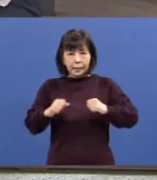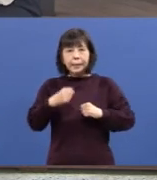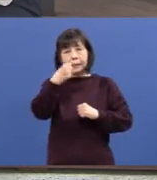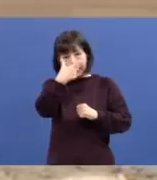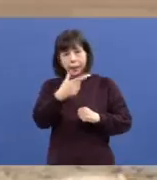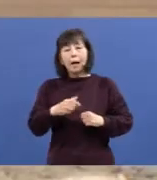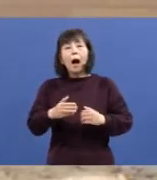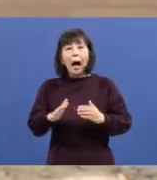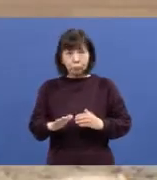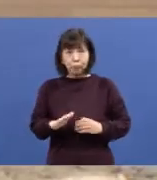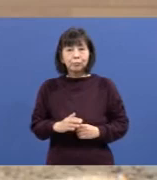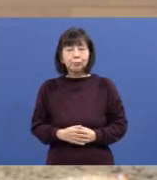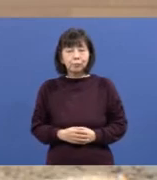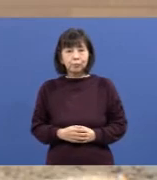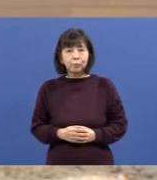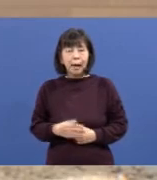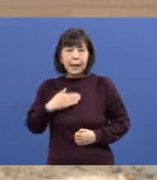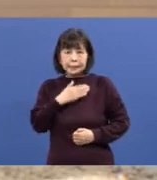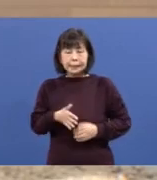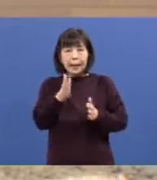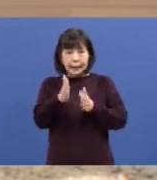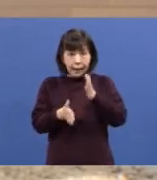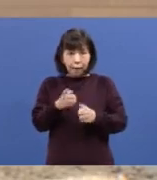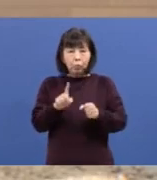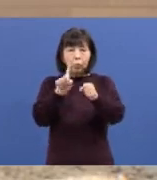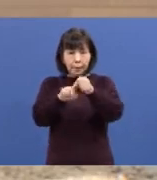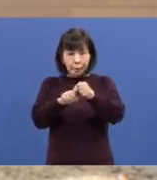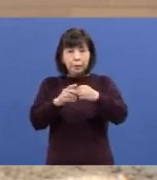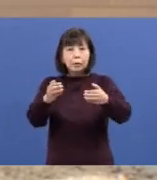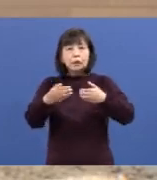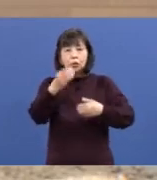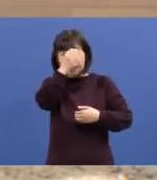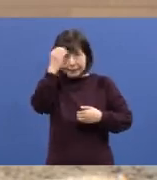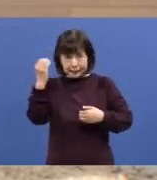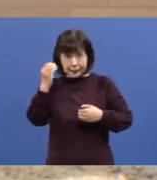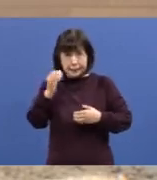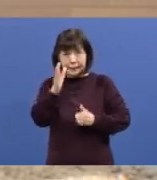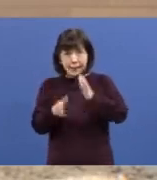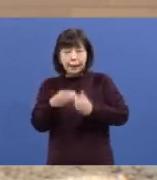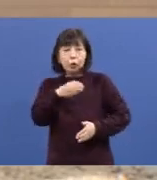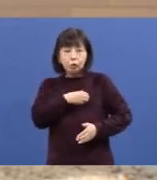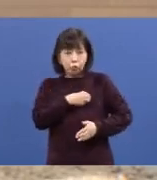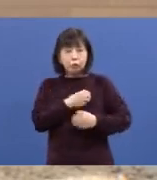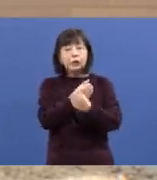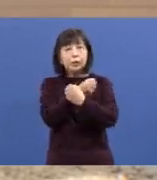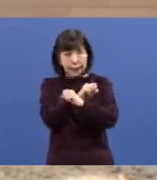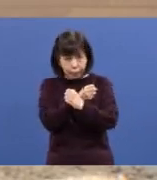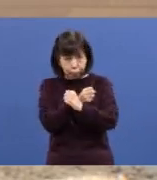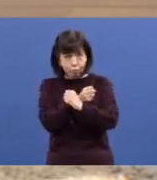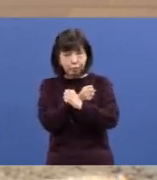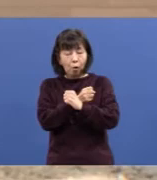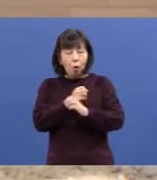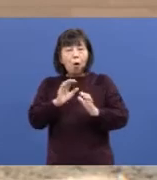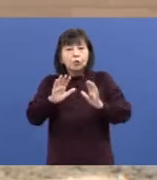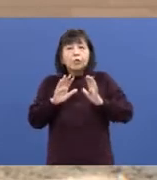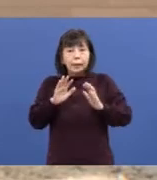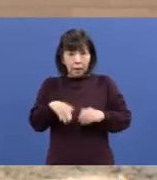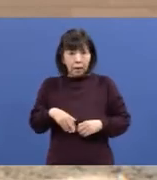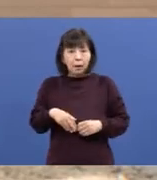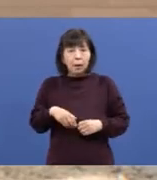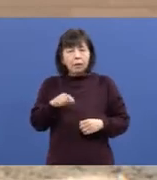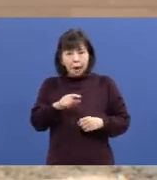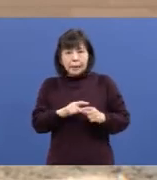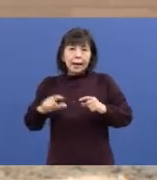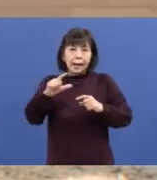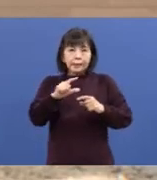。身体介護を行う上で必要な介護職員初任者研修を、受講して、さ